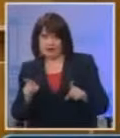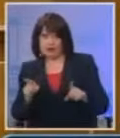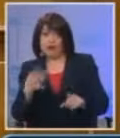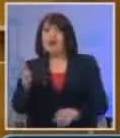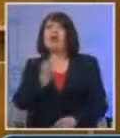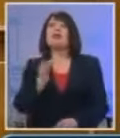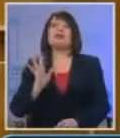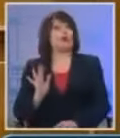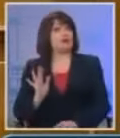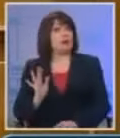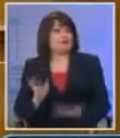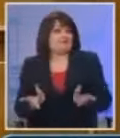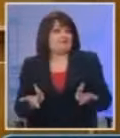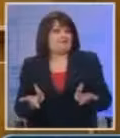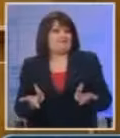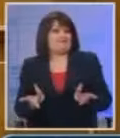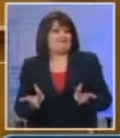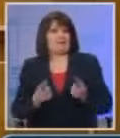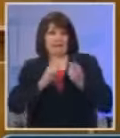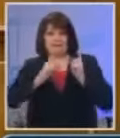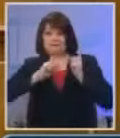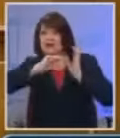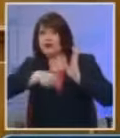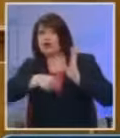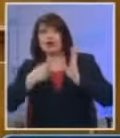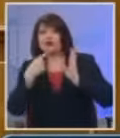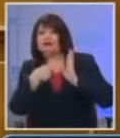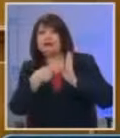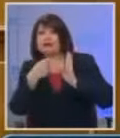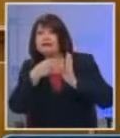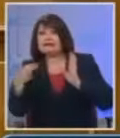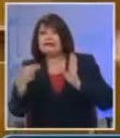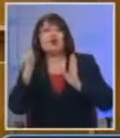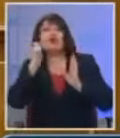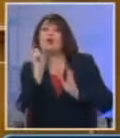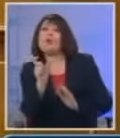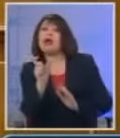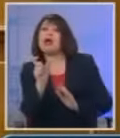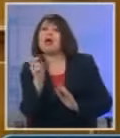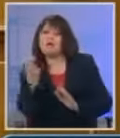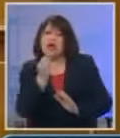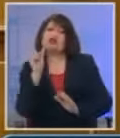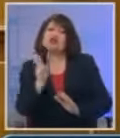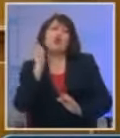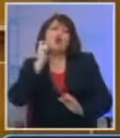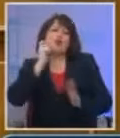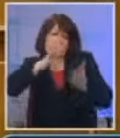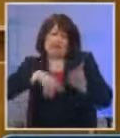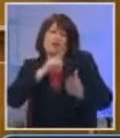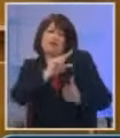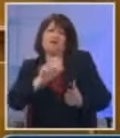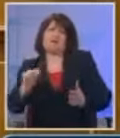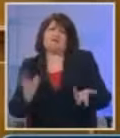είπε? Αυτό δεν είναι το μνημόνιο? Πώς το ονομάζετε? Πείτε το όπως θέλετε. Το ίδιο κείμενο δεν είναι?